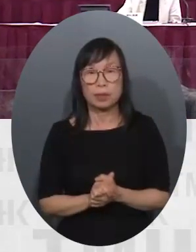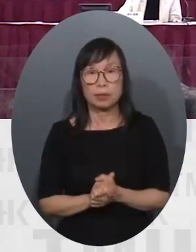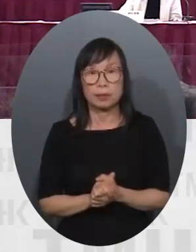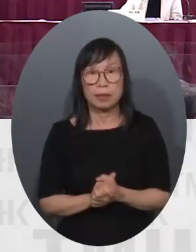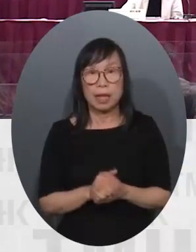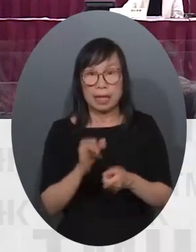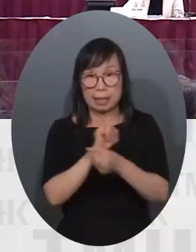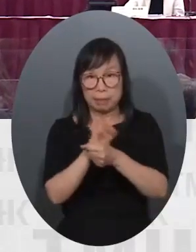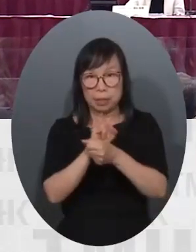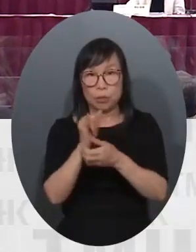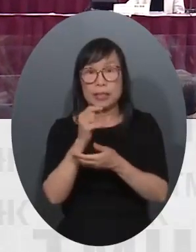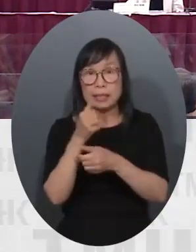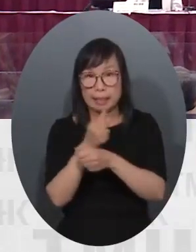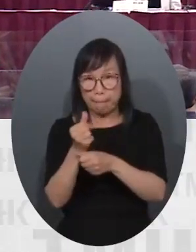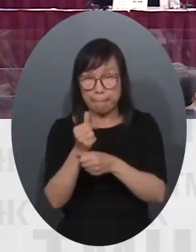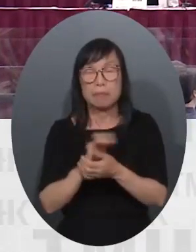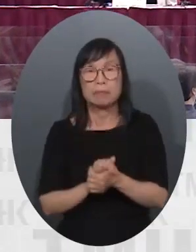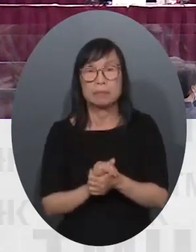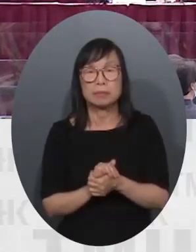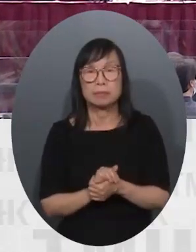你有十秒時間進行投票。